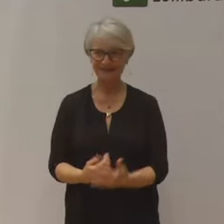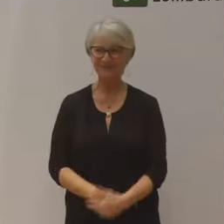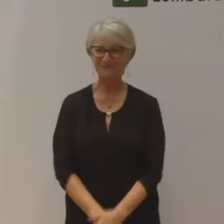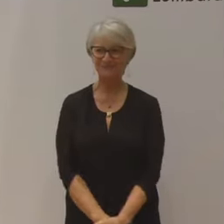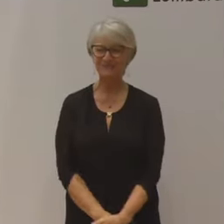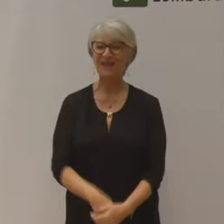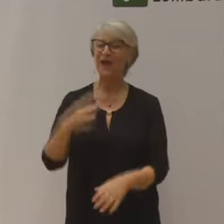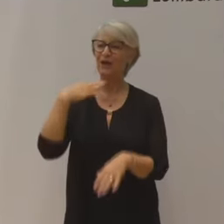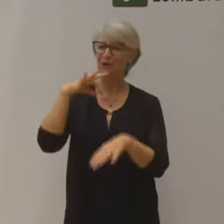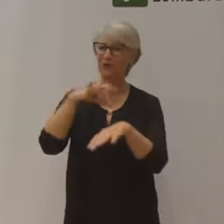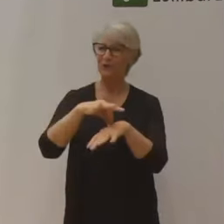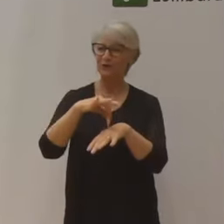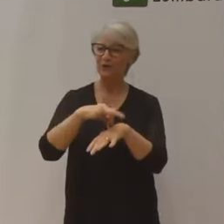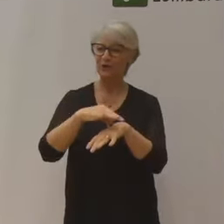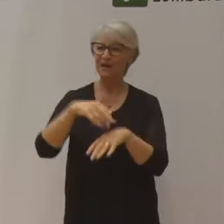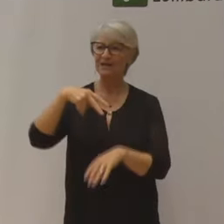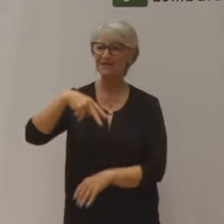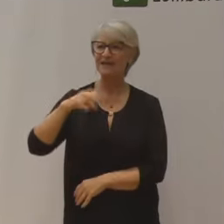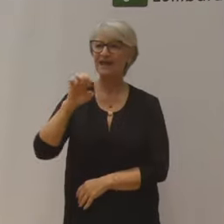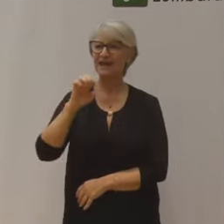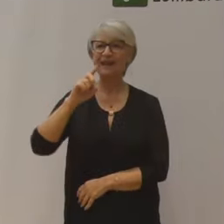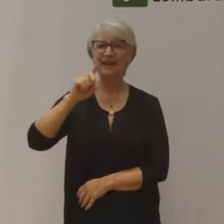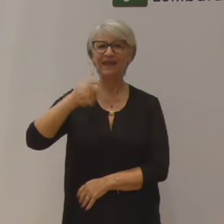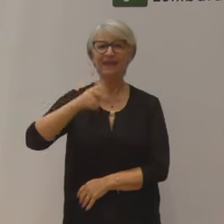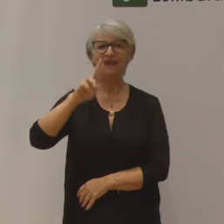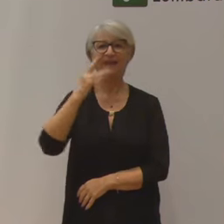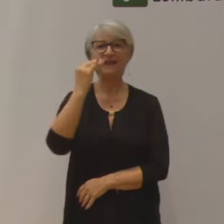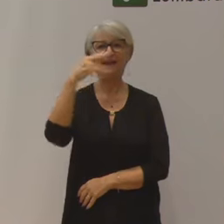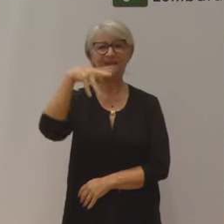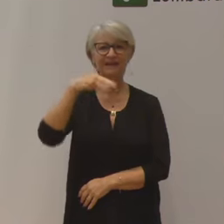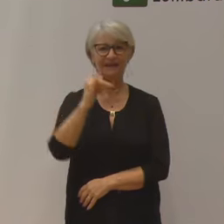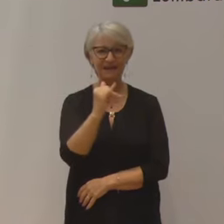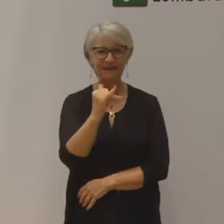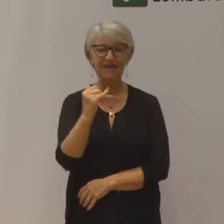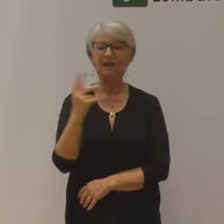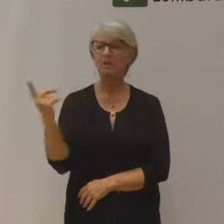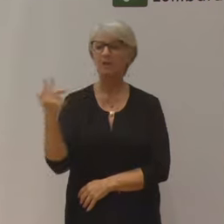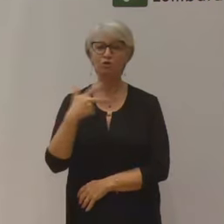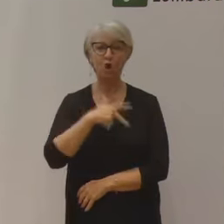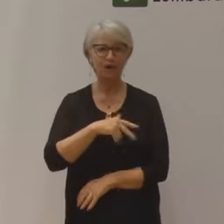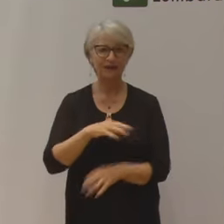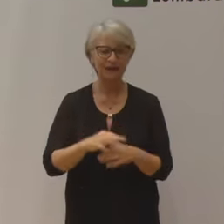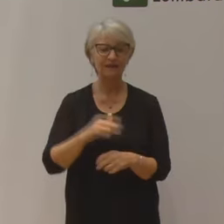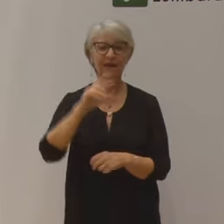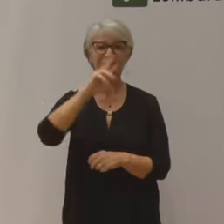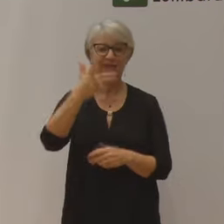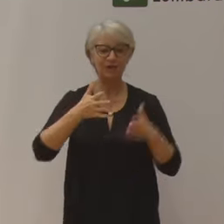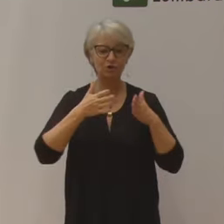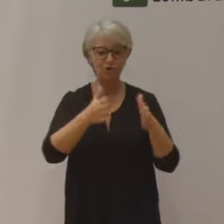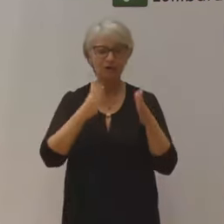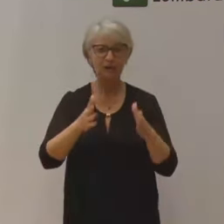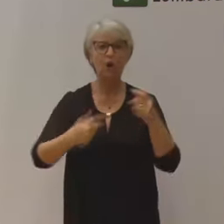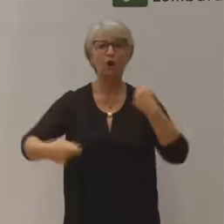alla dottoressa Valeria Negrini che è qui per insomma cooperative, Feder Solidarietà, terzo settore.